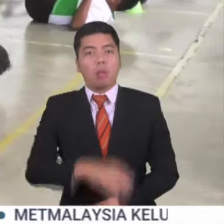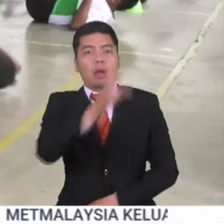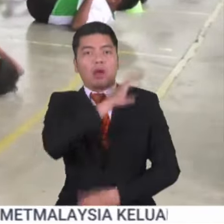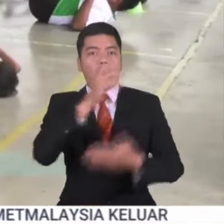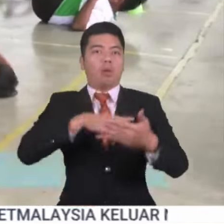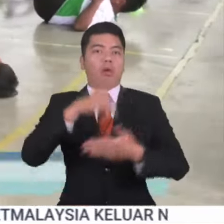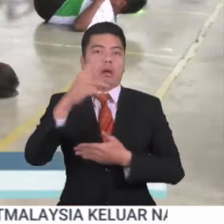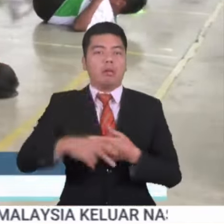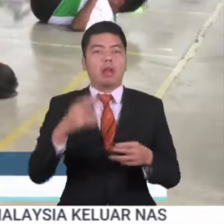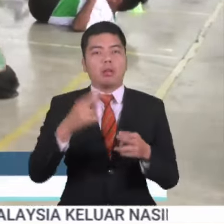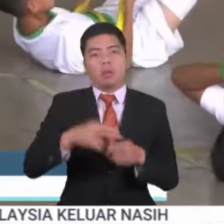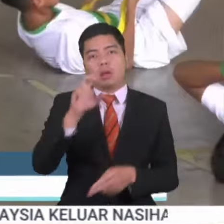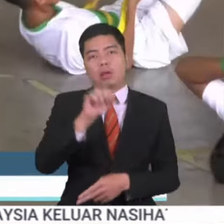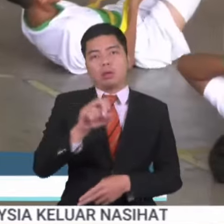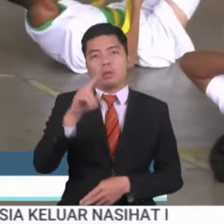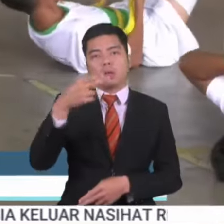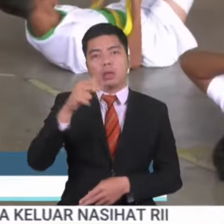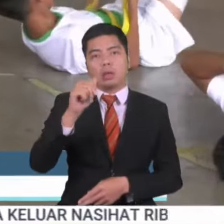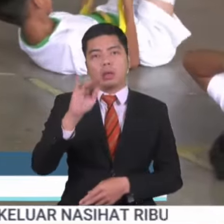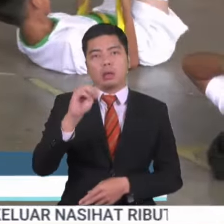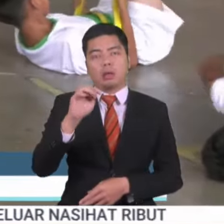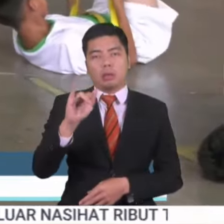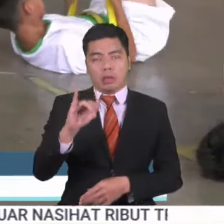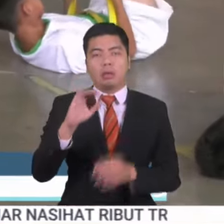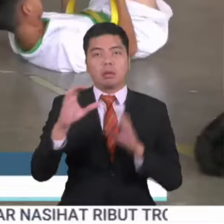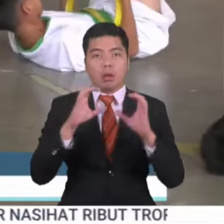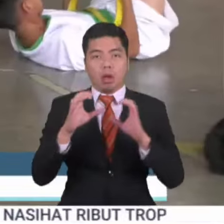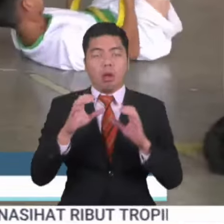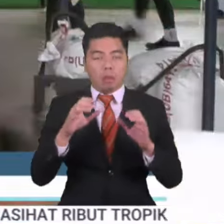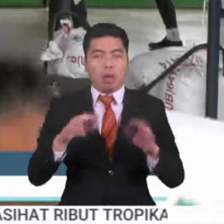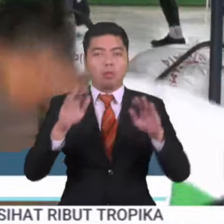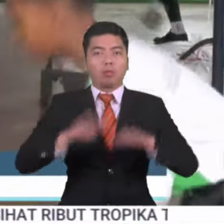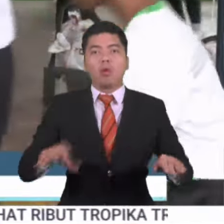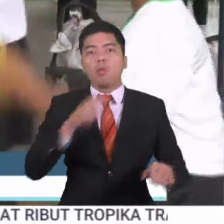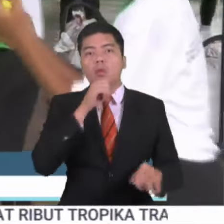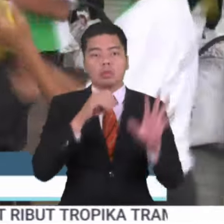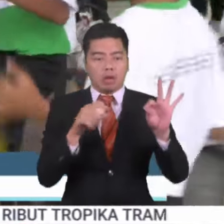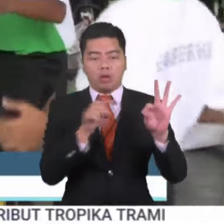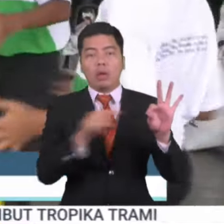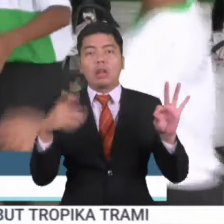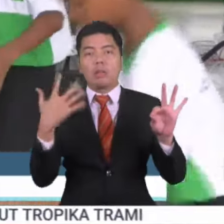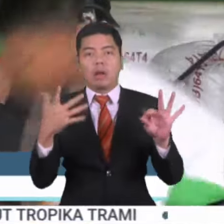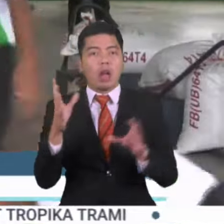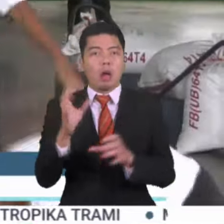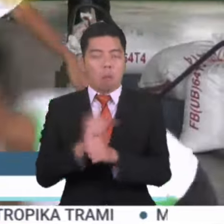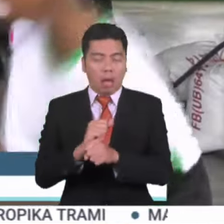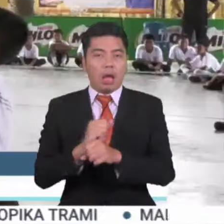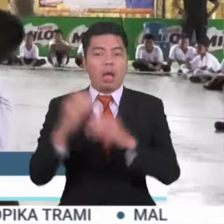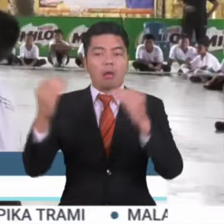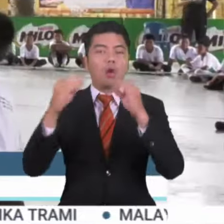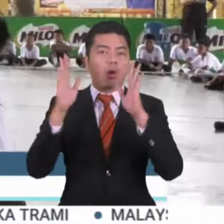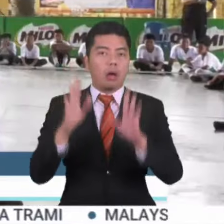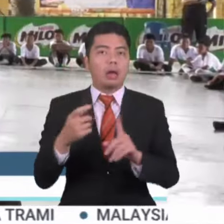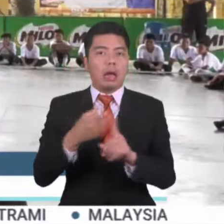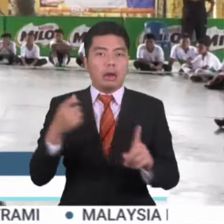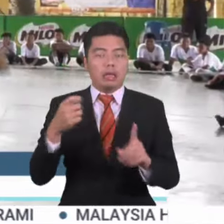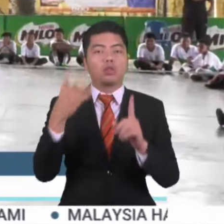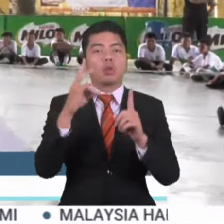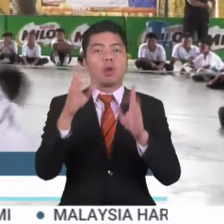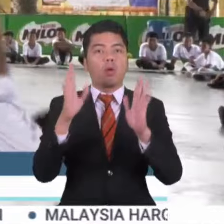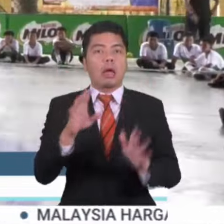Pengarah program Suhaimi Sun berkata kanak-kanak berusia 9 hingga 15 tahun mendapat tunjuk ajar daripada 17 bekas